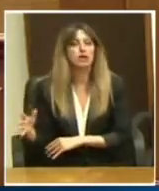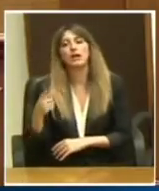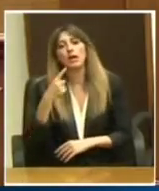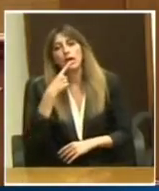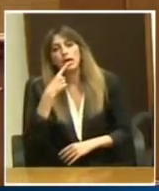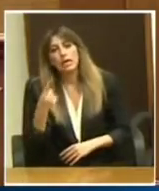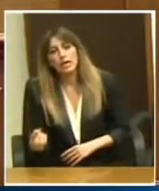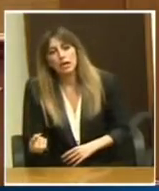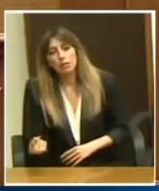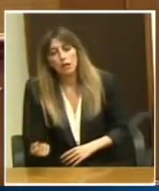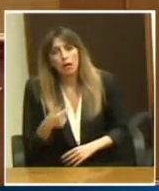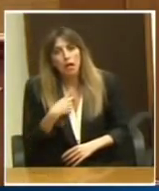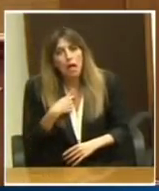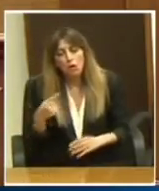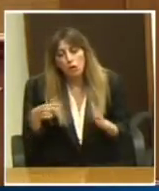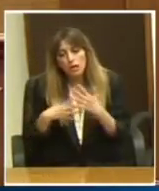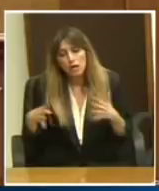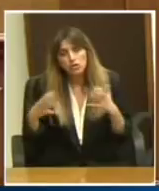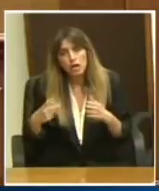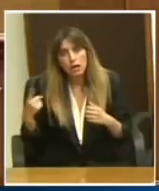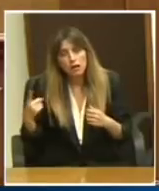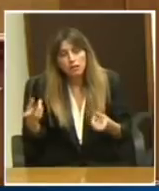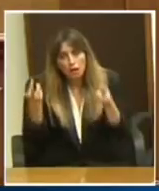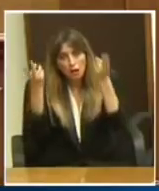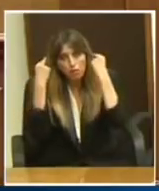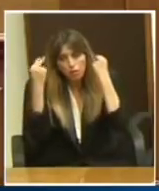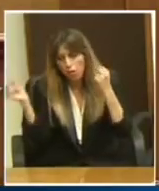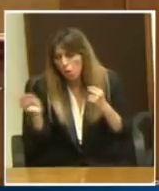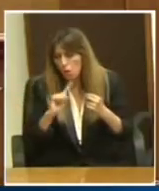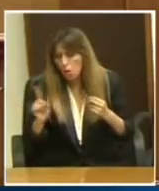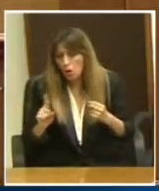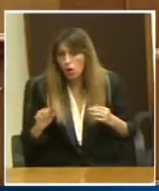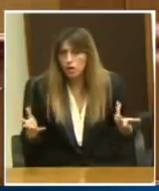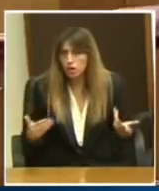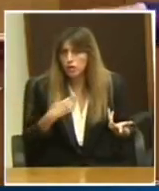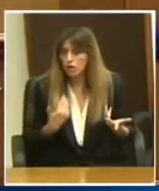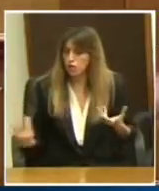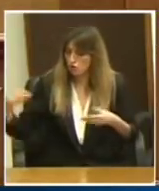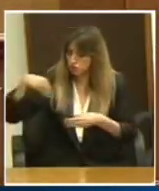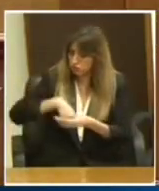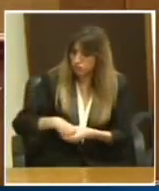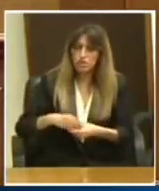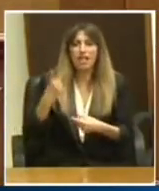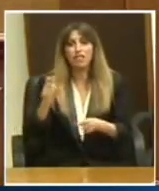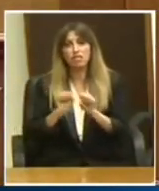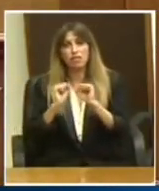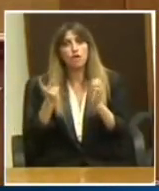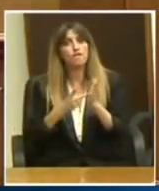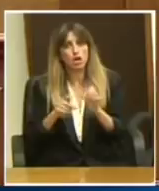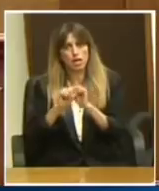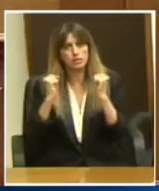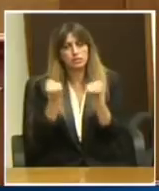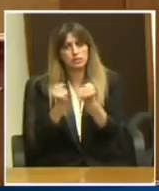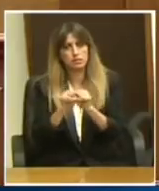ότι ήμουν ενδοτικός το 1991 στις δύο κρίσιμες συνόδους, αυτήν που ήταν στο πόστο του Κωνσταντίνου Μητσοτάκη, Συμβούλιο